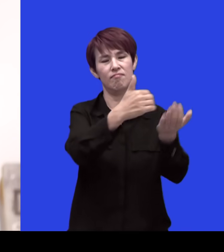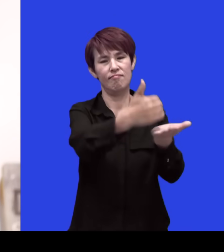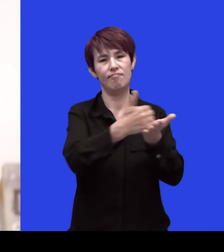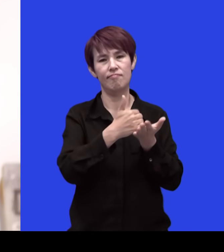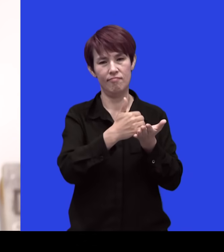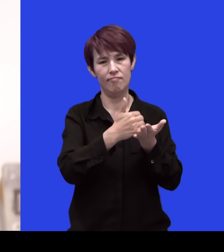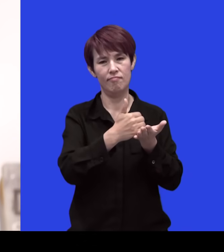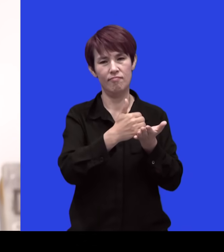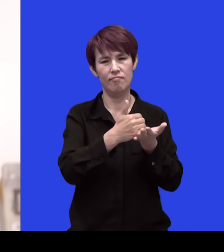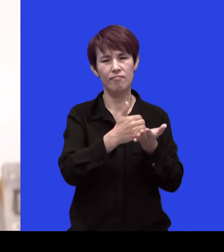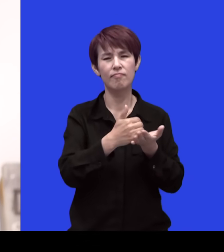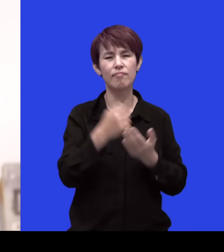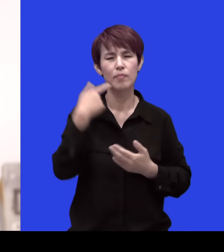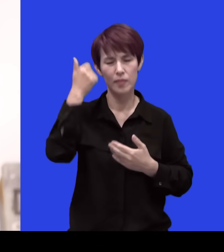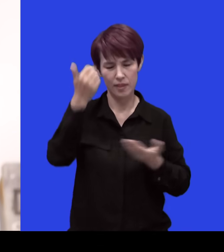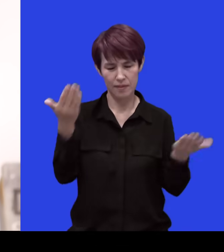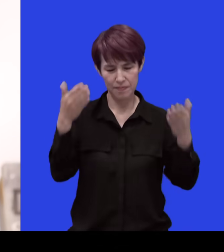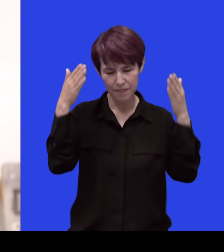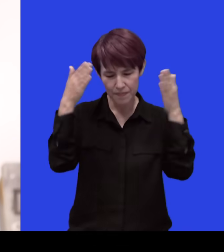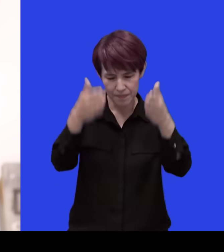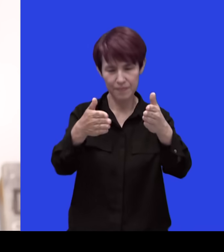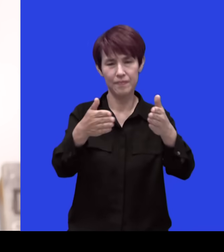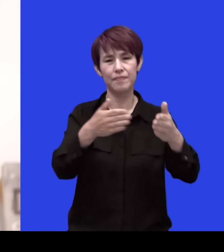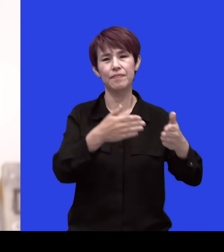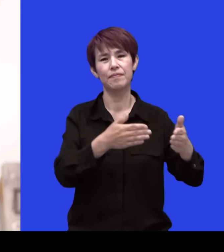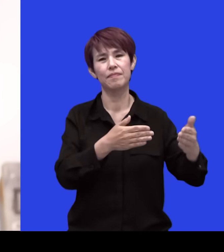저보고 우리 목회합시다.